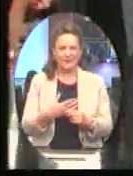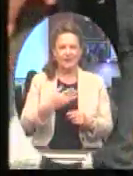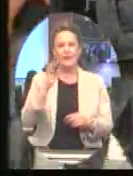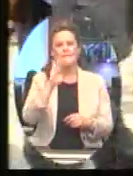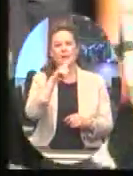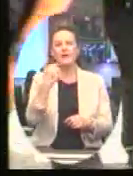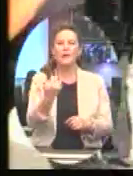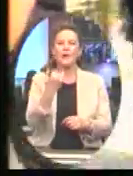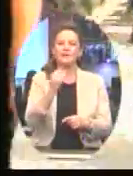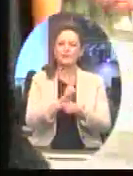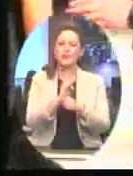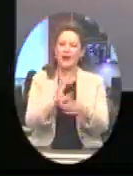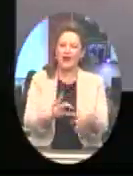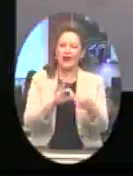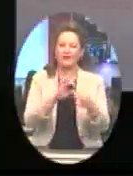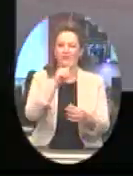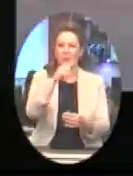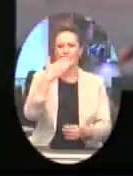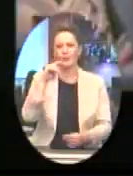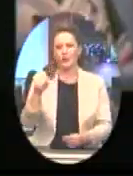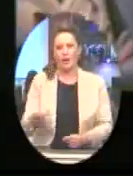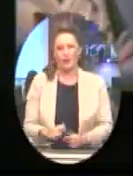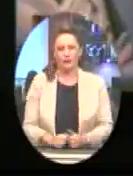בינו לבין השמירה על הבירה.